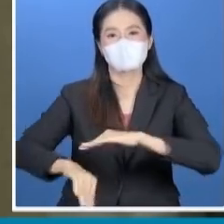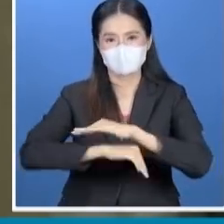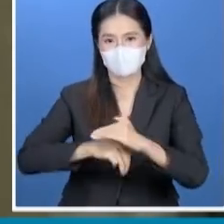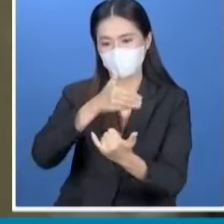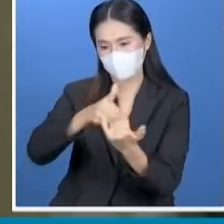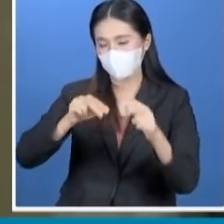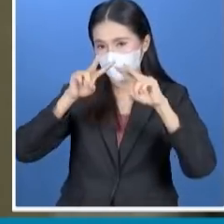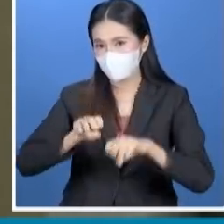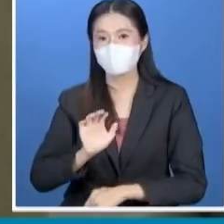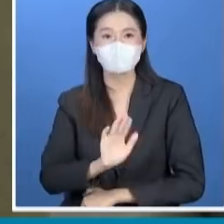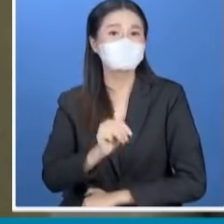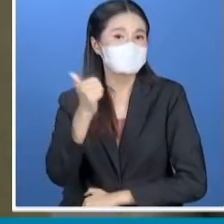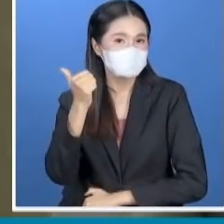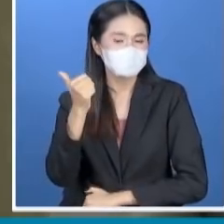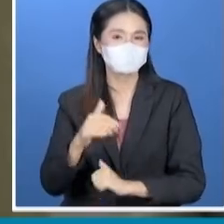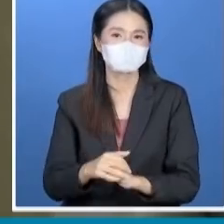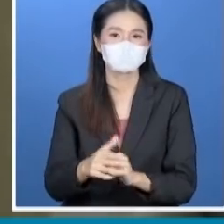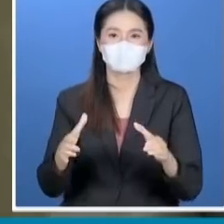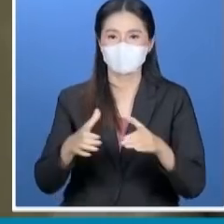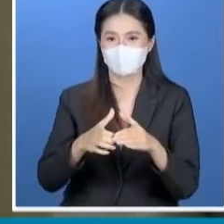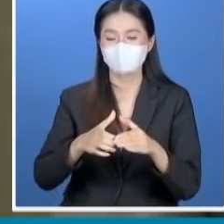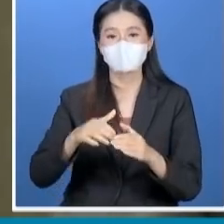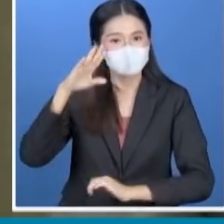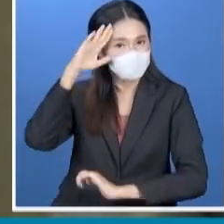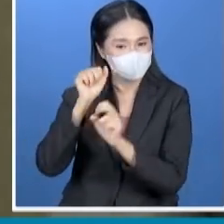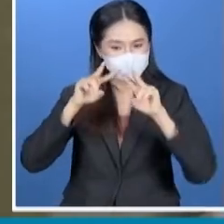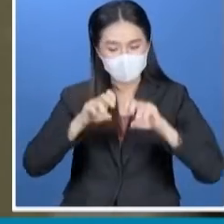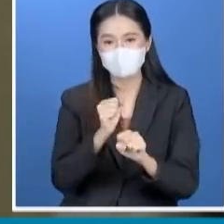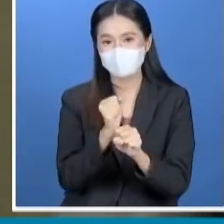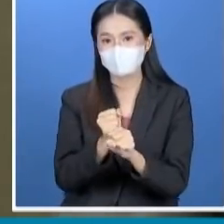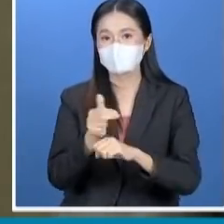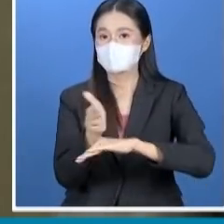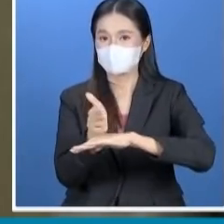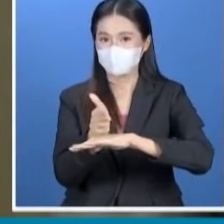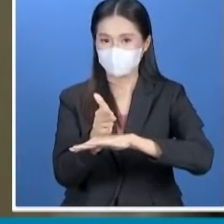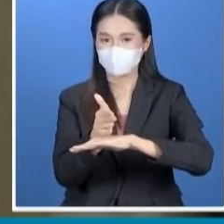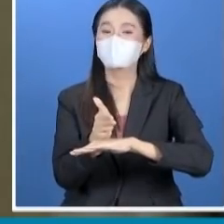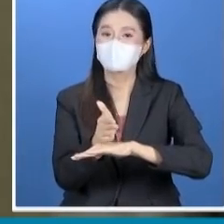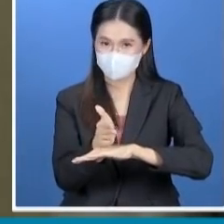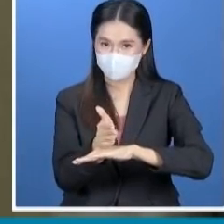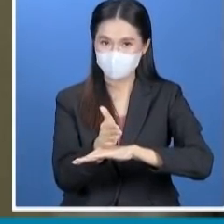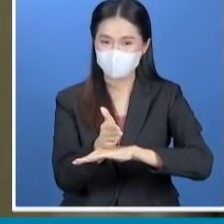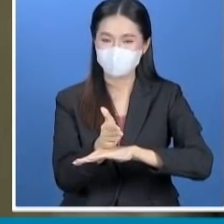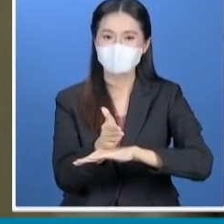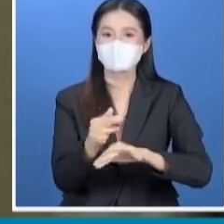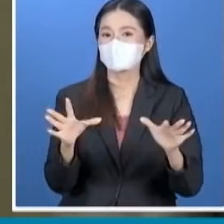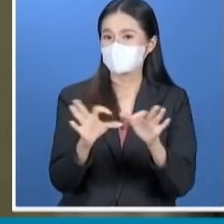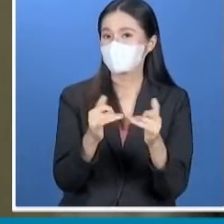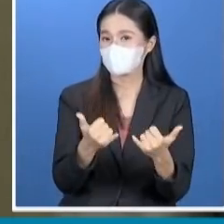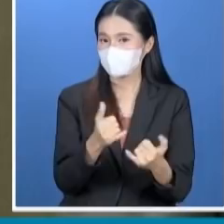าสตร์อื่นๆนะครับโดยทางทีมสืบสวนเนี่ยครับได้จัดทำคลิปวิดีโอนะครับเกี่ยวกับ